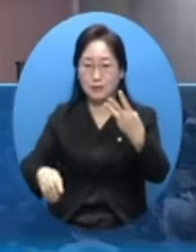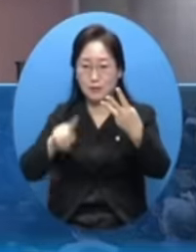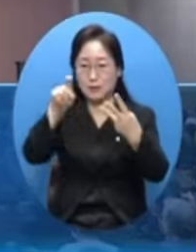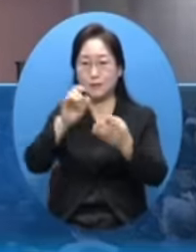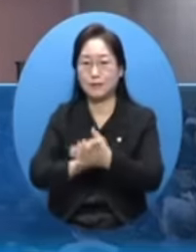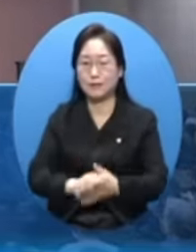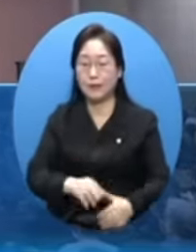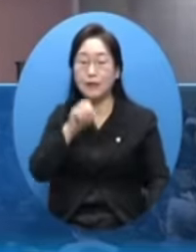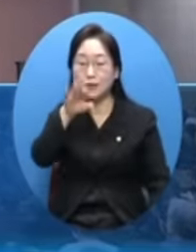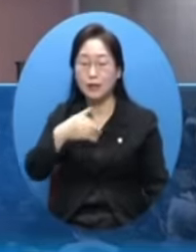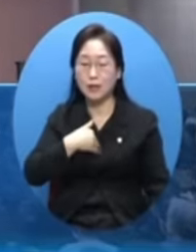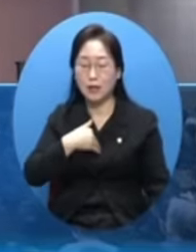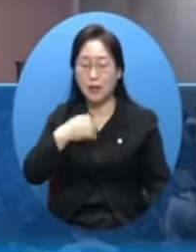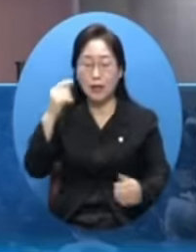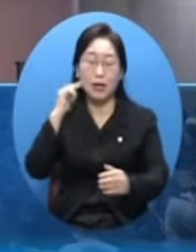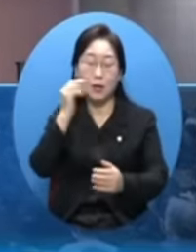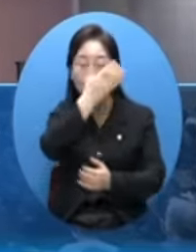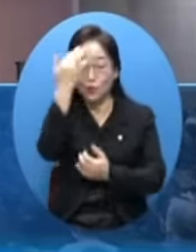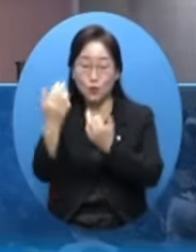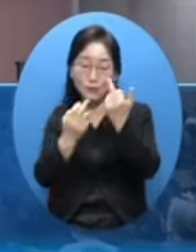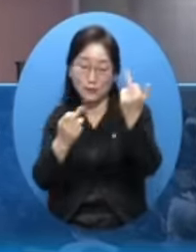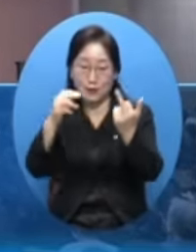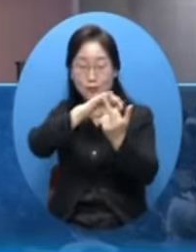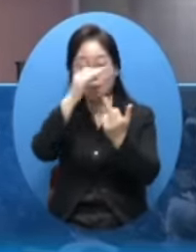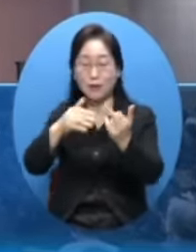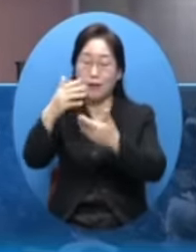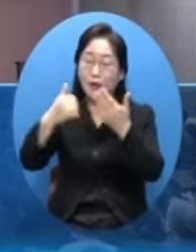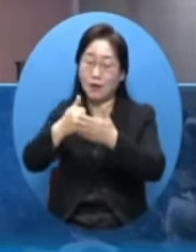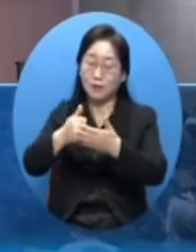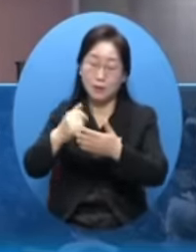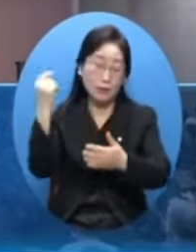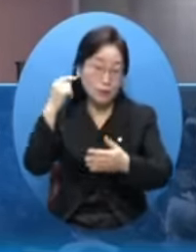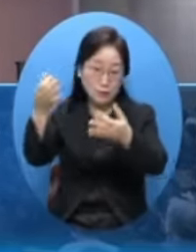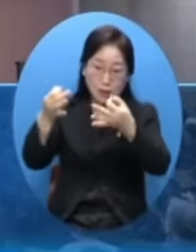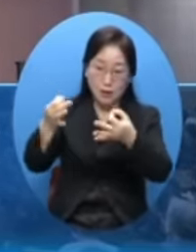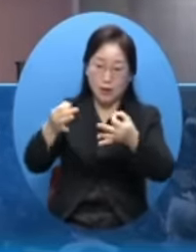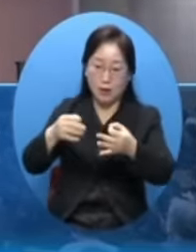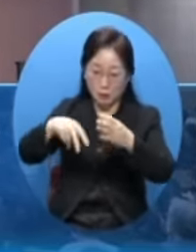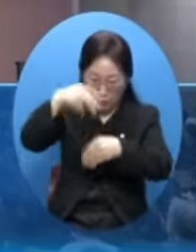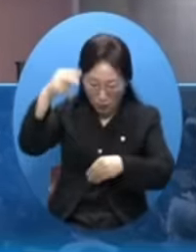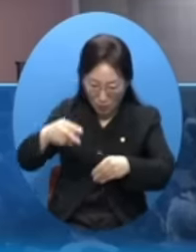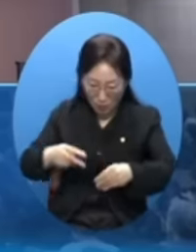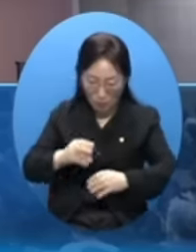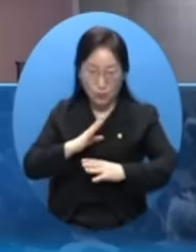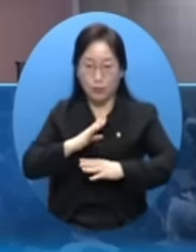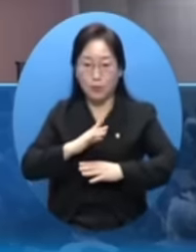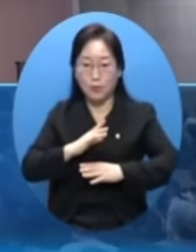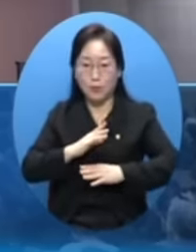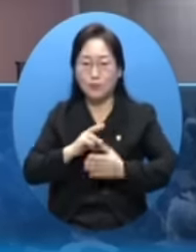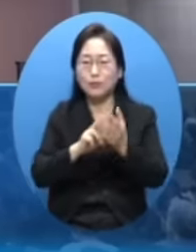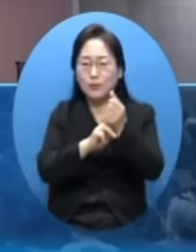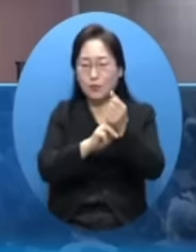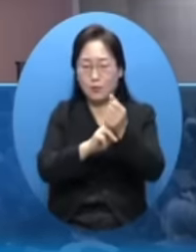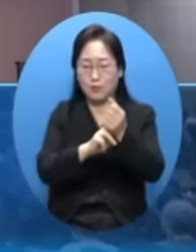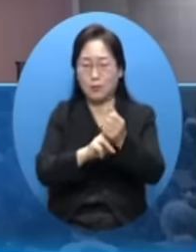이르되 내가 동산에서 하나님의 소리를 듣고 내가 벗었으므로 두려워하여 숨었나이다